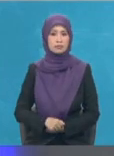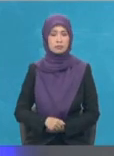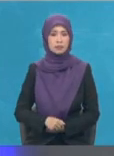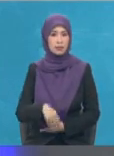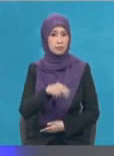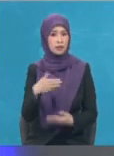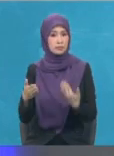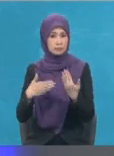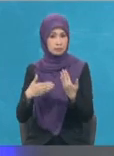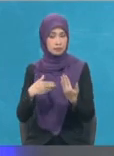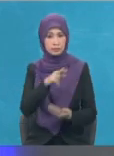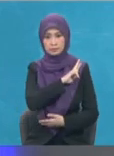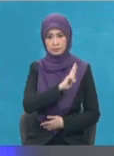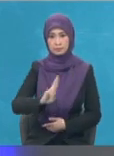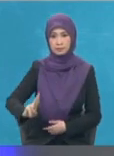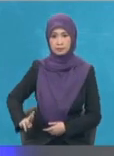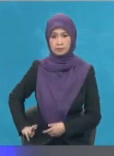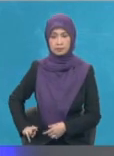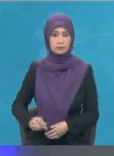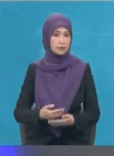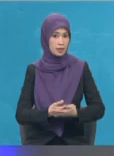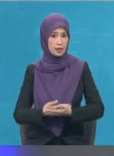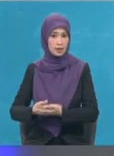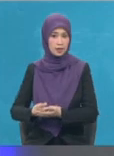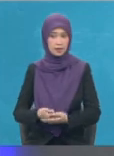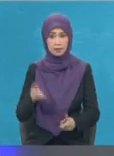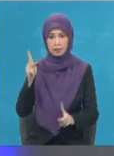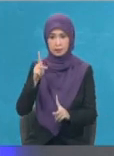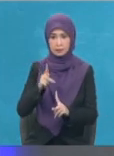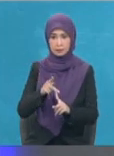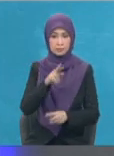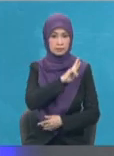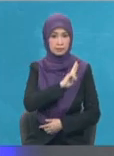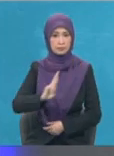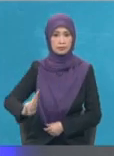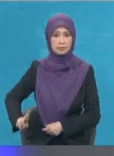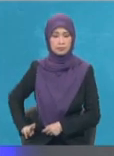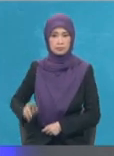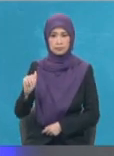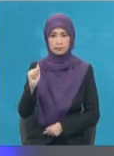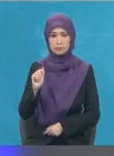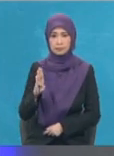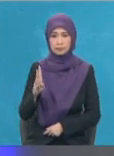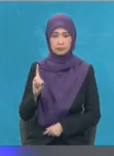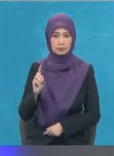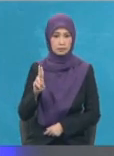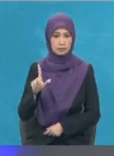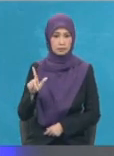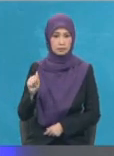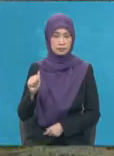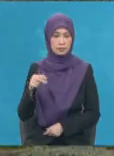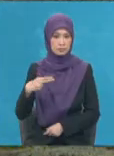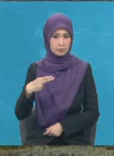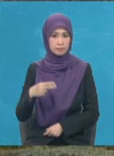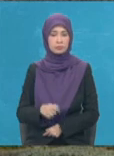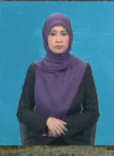di wajah bagi anak Anda kepada ke bawah dulu yang maha Mulia Raja Abdullah kedua Ibni Al Husein Raja Jordan